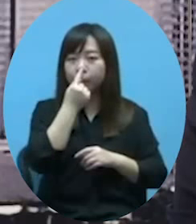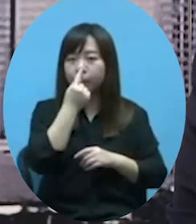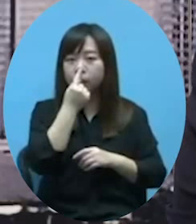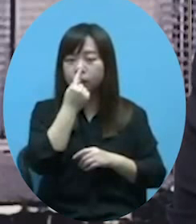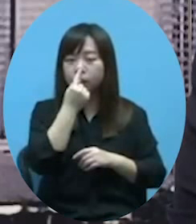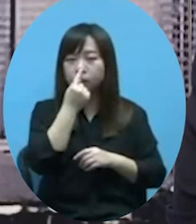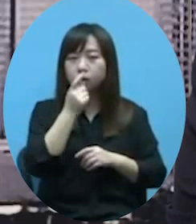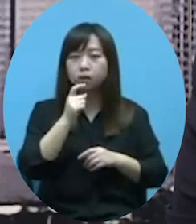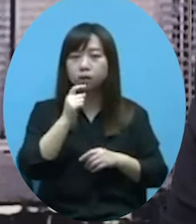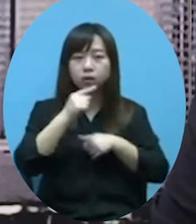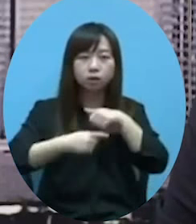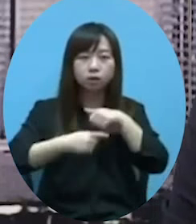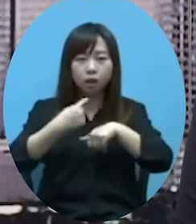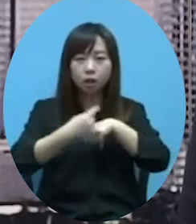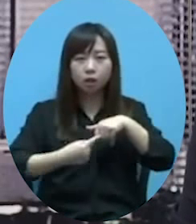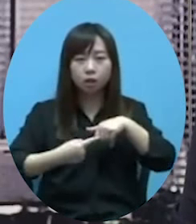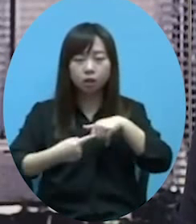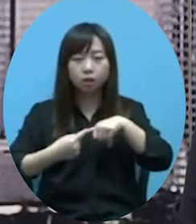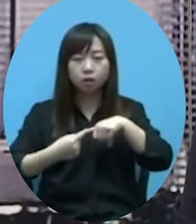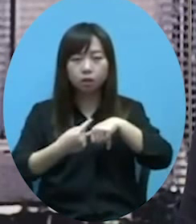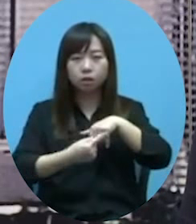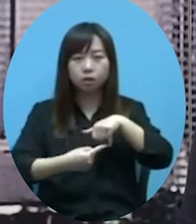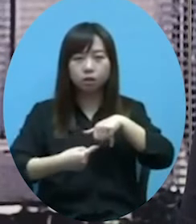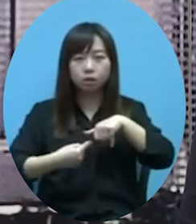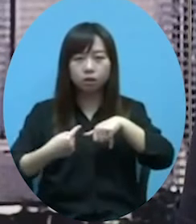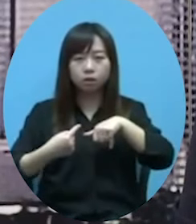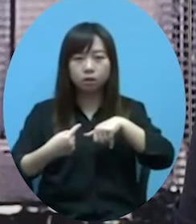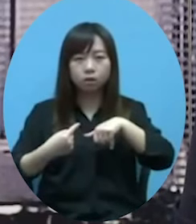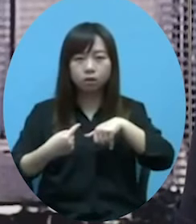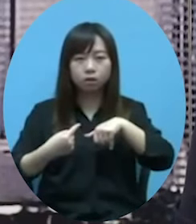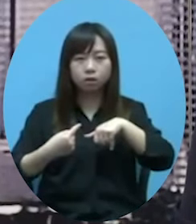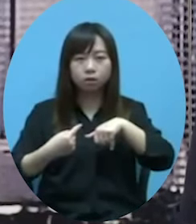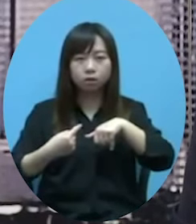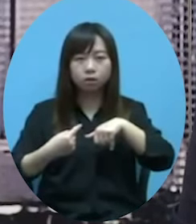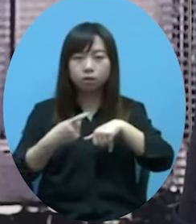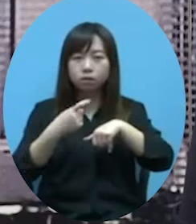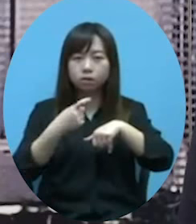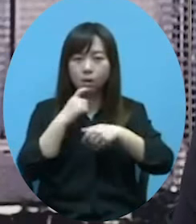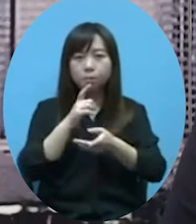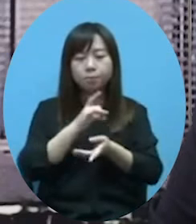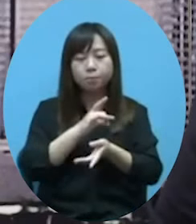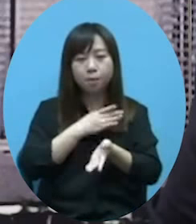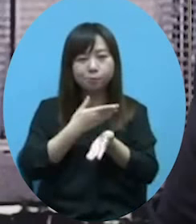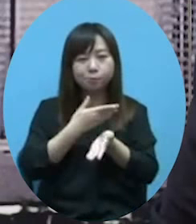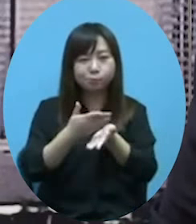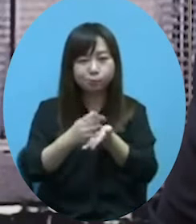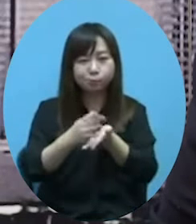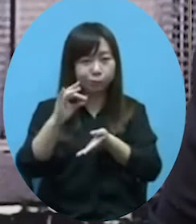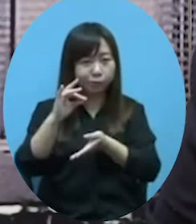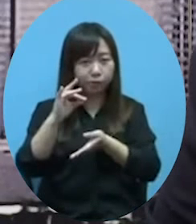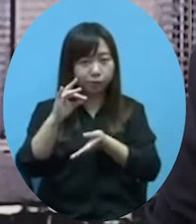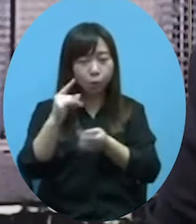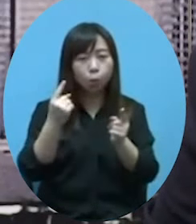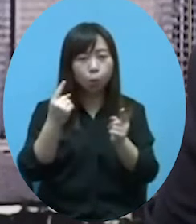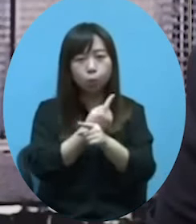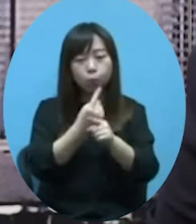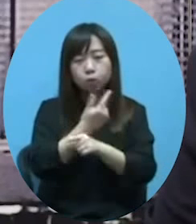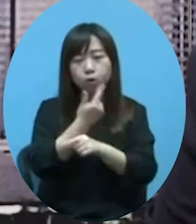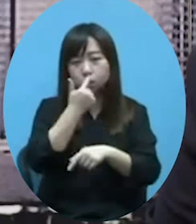身體有些分泌物其實它會不斷地更新